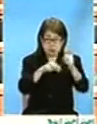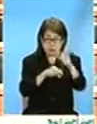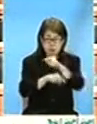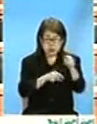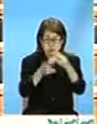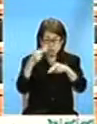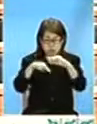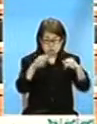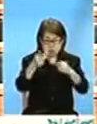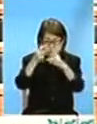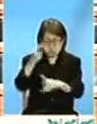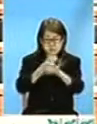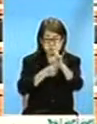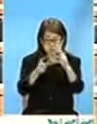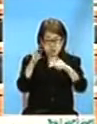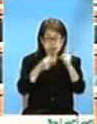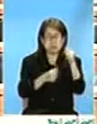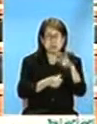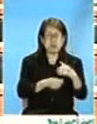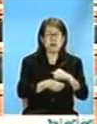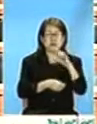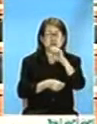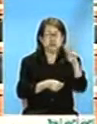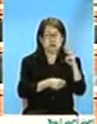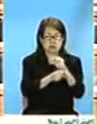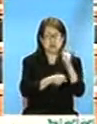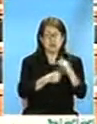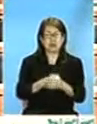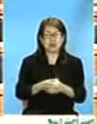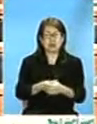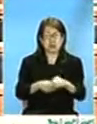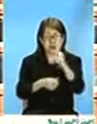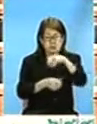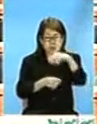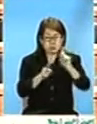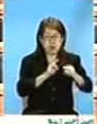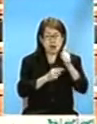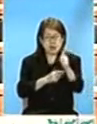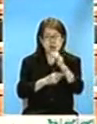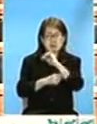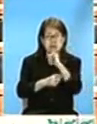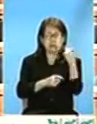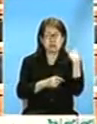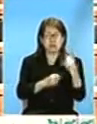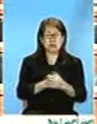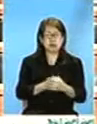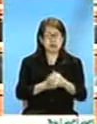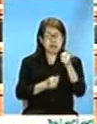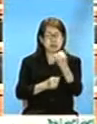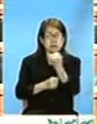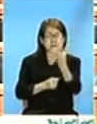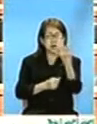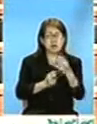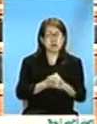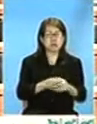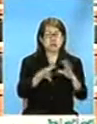านี้แต่องค์กรเหล่านี้นั้นมีการให้คุณให้โทษองค์กรเหล่านี้ใช้อำนาจรัฐ